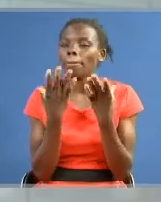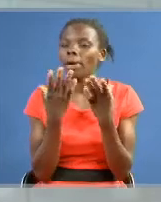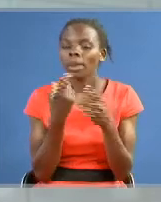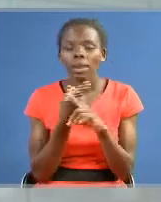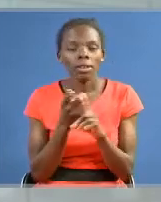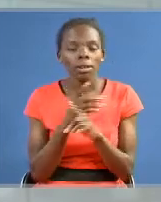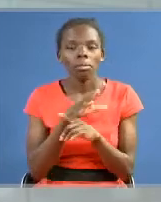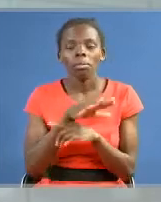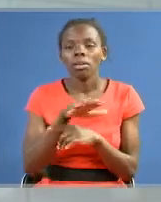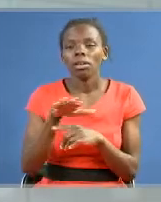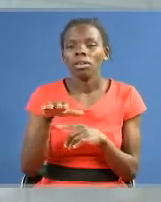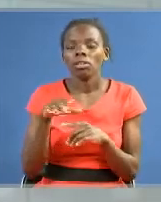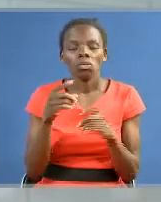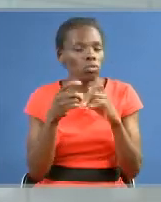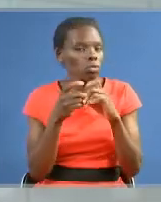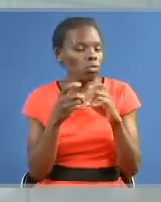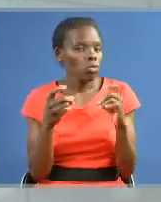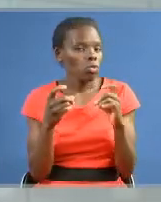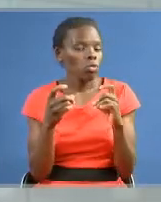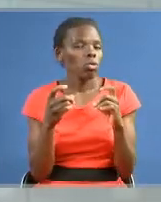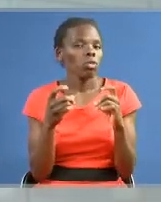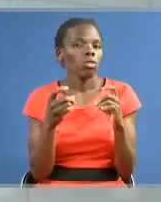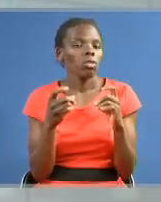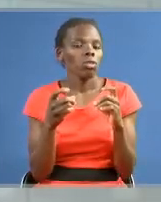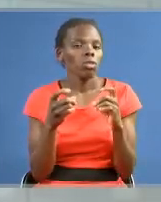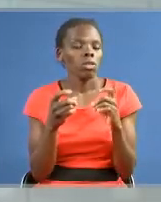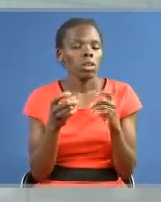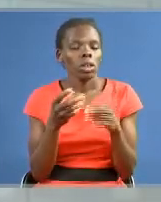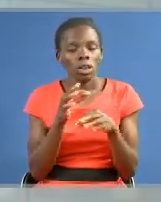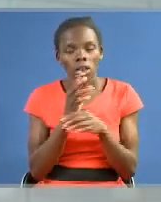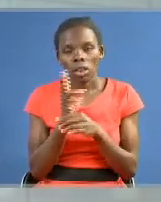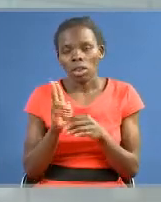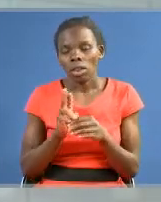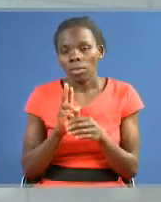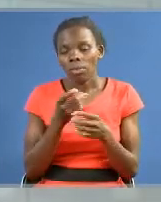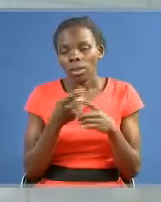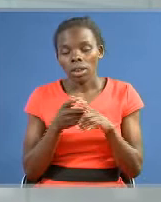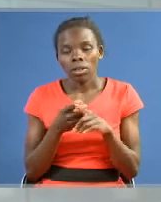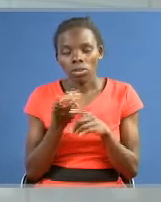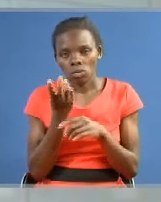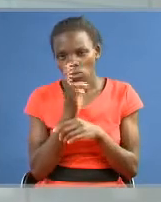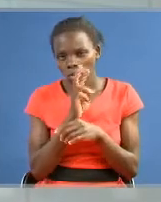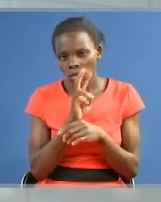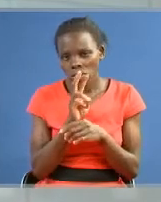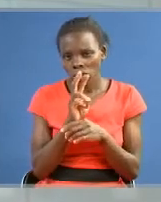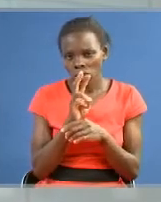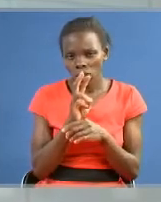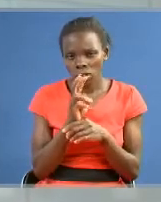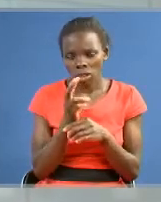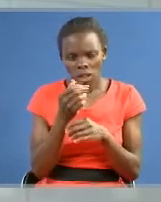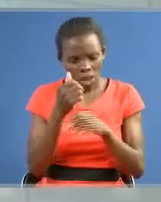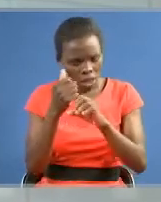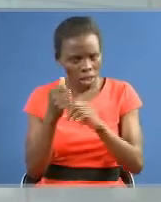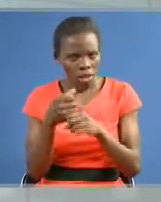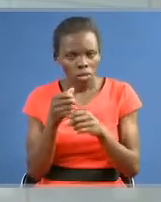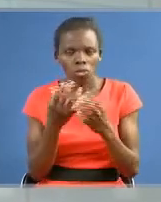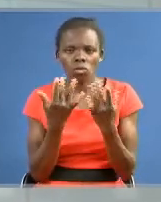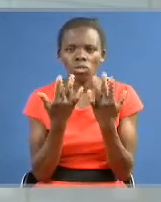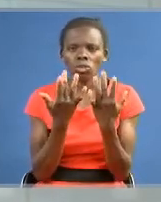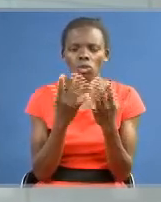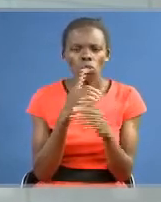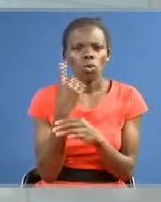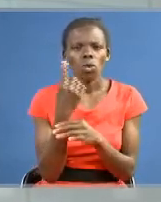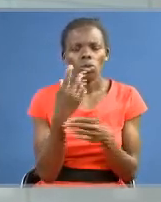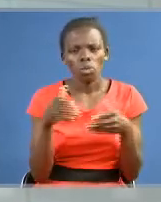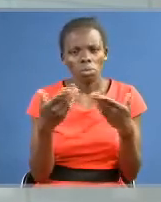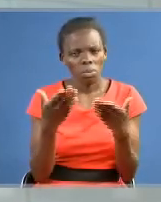maeneo mbalimbali ili kupinga dhana potovu inayochukua mkondo tofauti katika jamii ya kuwaona kama viumbe wa jikoni na kuanza kukumbatia nafasi